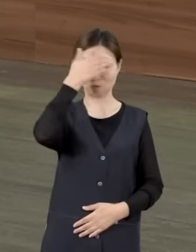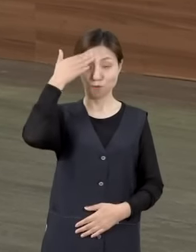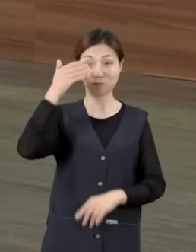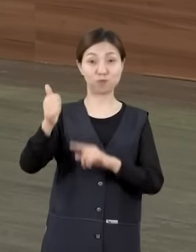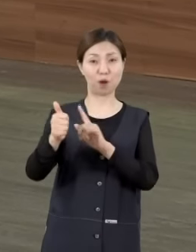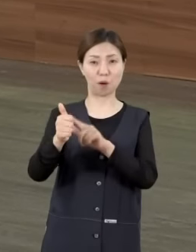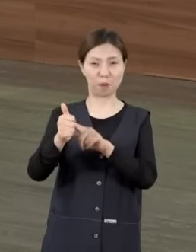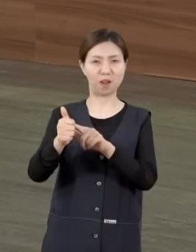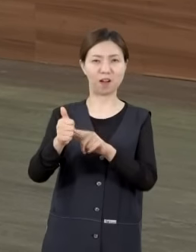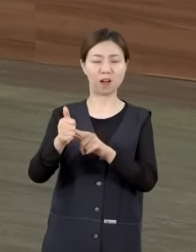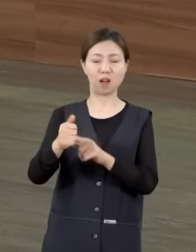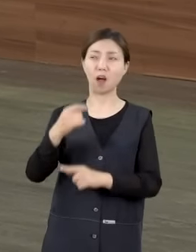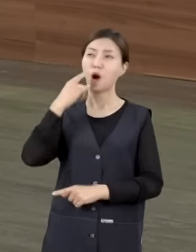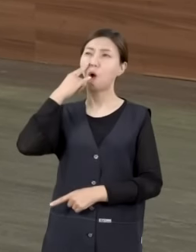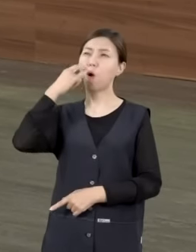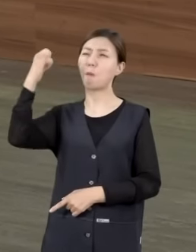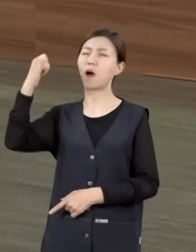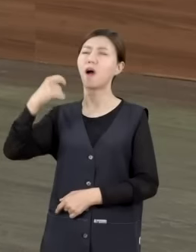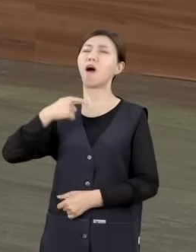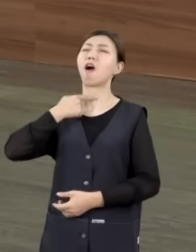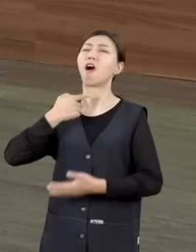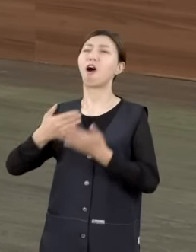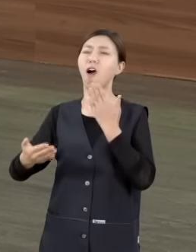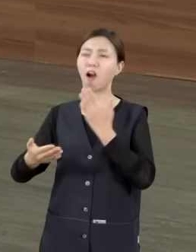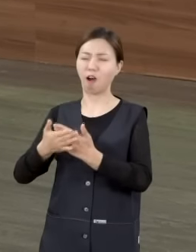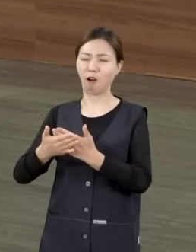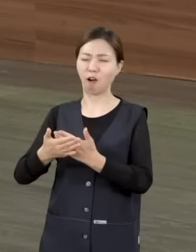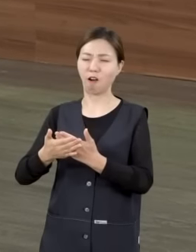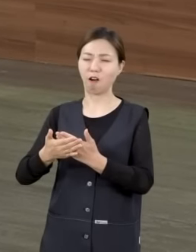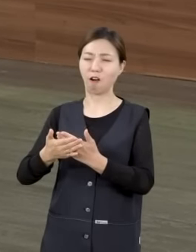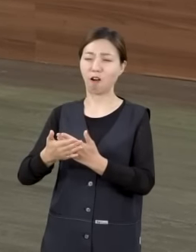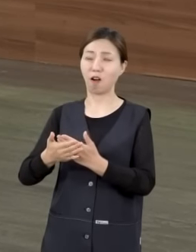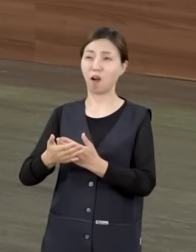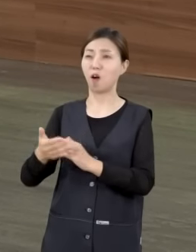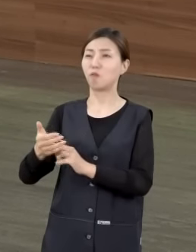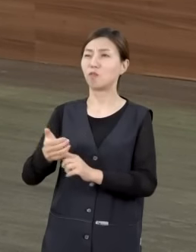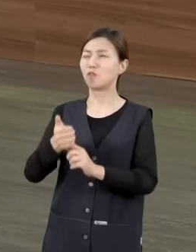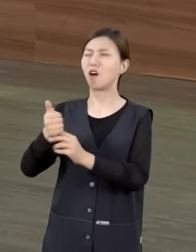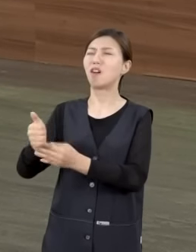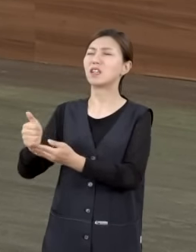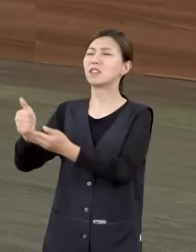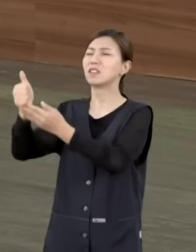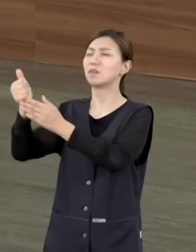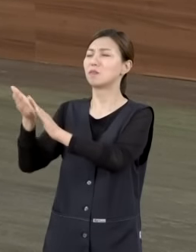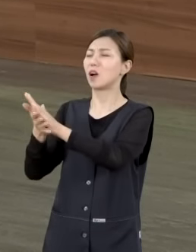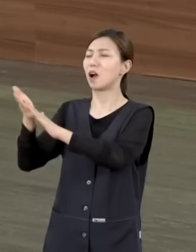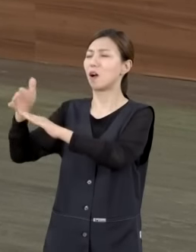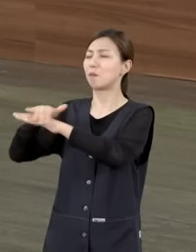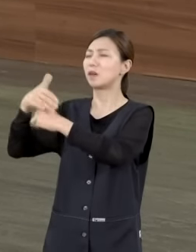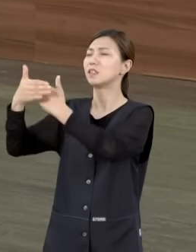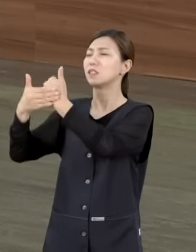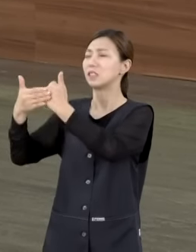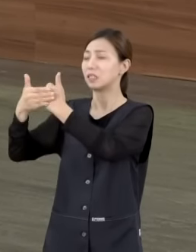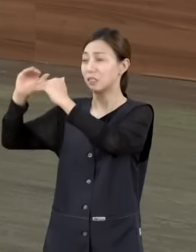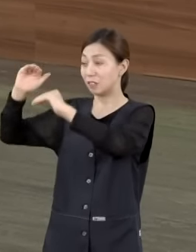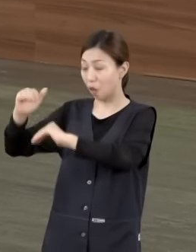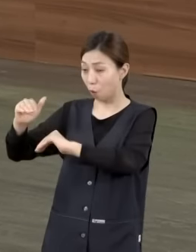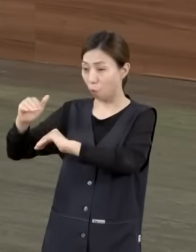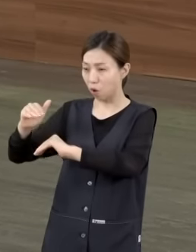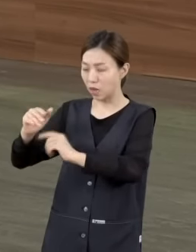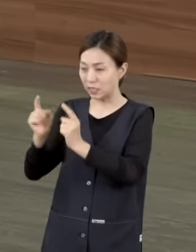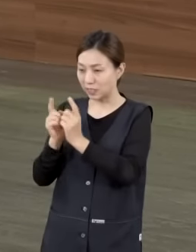거사님이 어머니께서 집접 체험하신 가피 이야기를라고 또박또박 정성스럽게 손편지를 써서 저한테